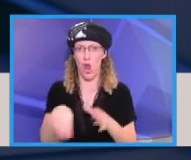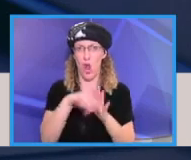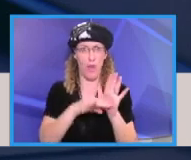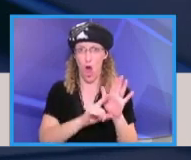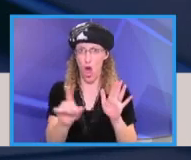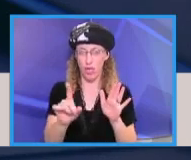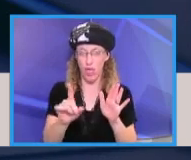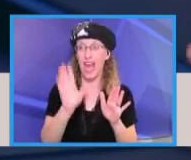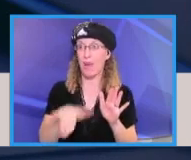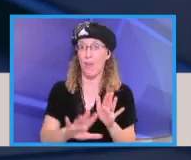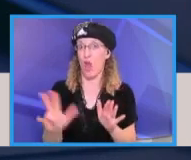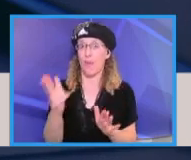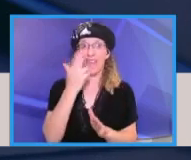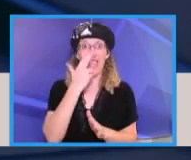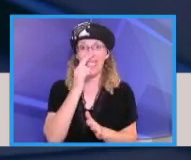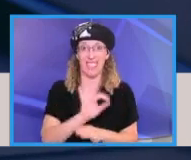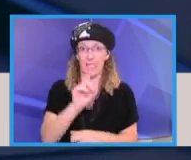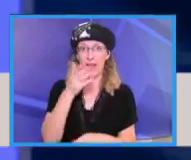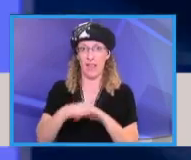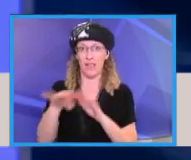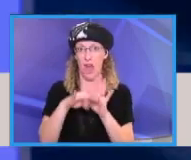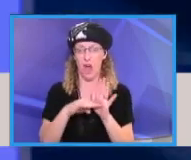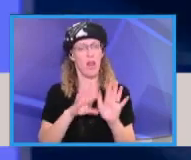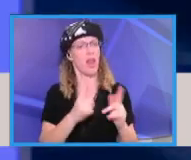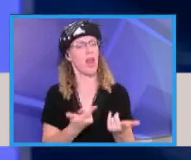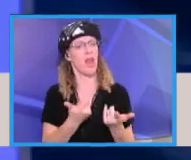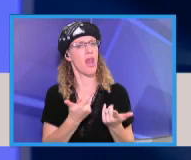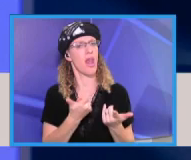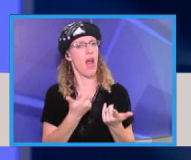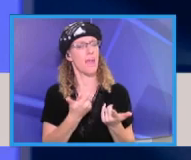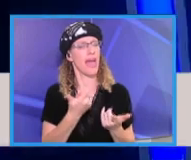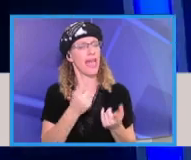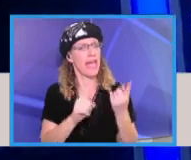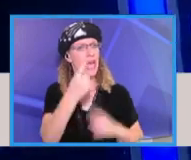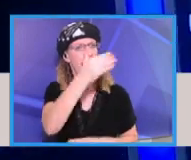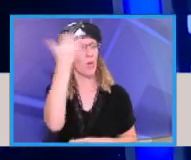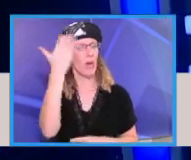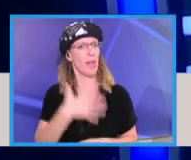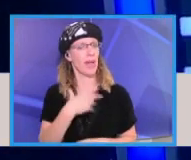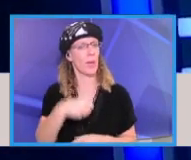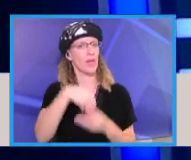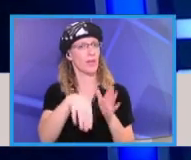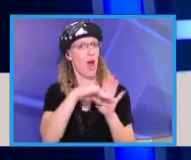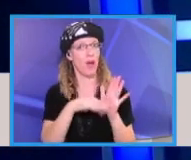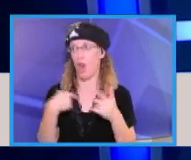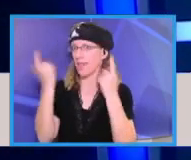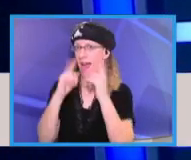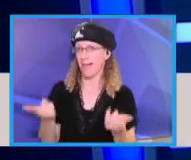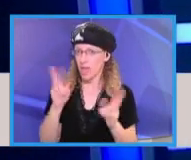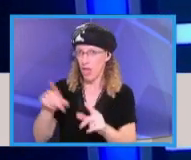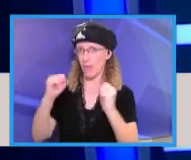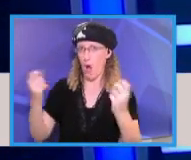מנסים לנסות להיכנס לתוך החוק, עברו שנה וחצי. למה החריגו את מערכת הבריאות מהחוק? לא יודע, למה? כי יש להם